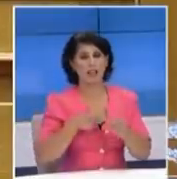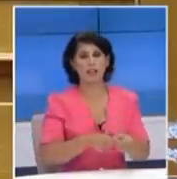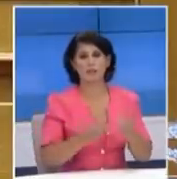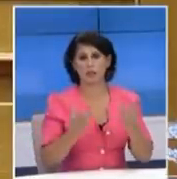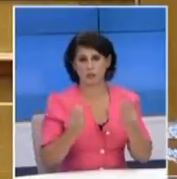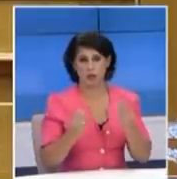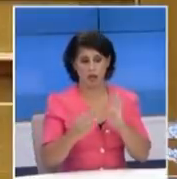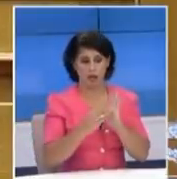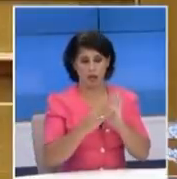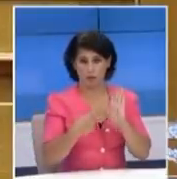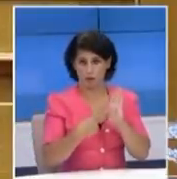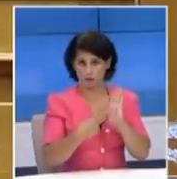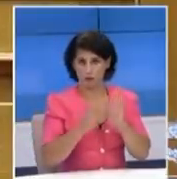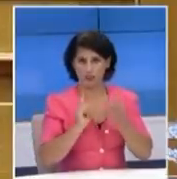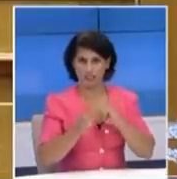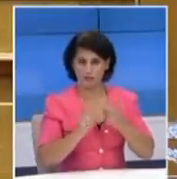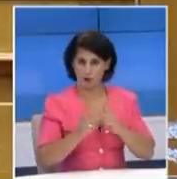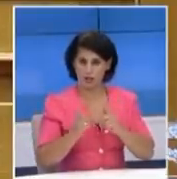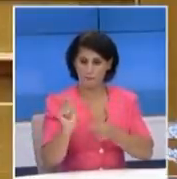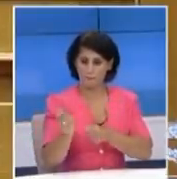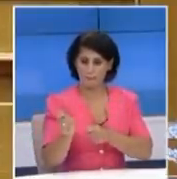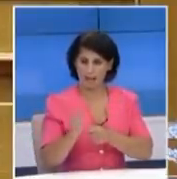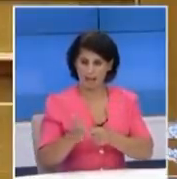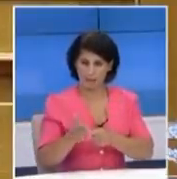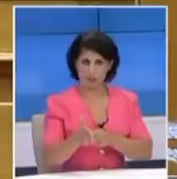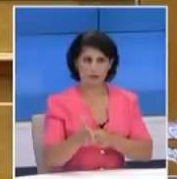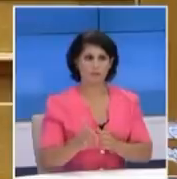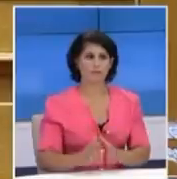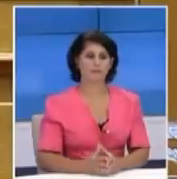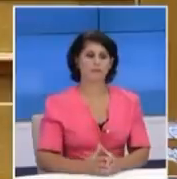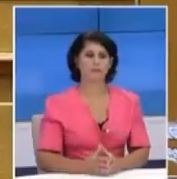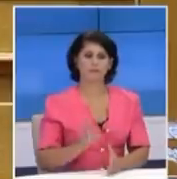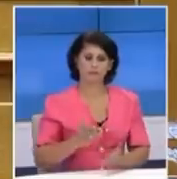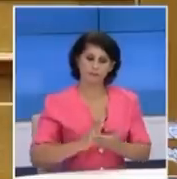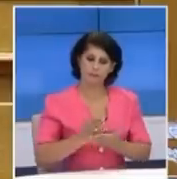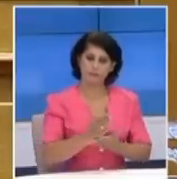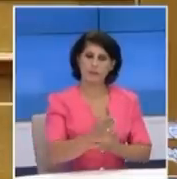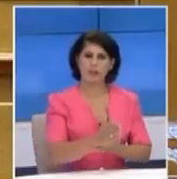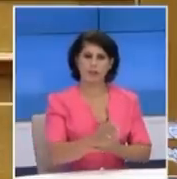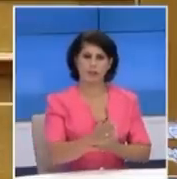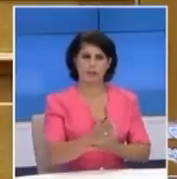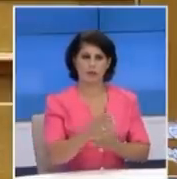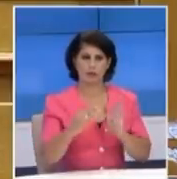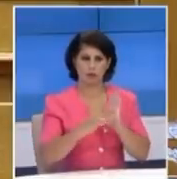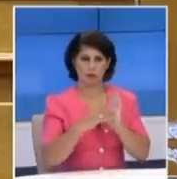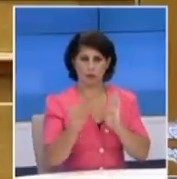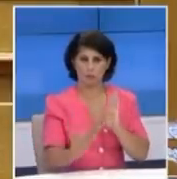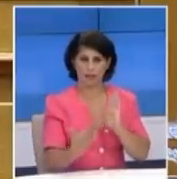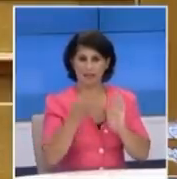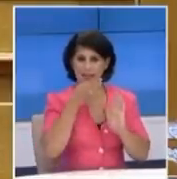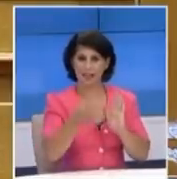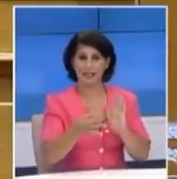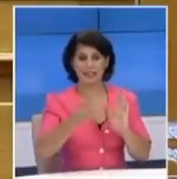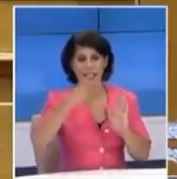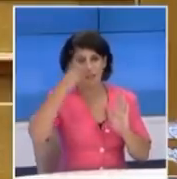εγκλήματα. Στο άρθρο λοιπόν το συγκεκριμένο της συμφωνίας των Πρεσπών, που είναι και η ενδιάμεση συμφωνία που γίνει σε προγενέστερο χρόνο στο άρθρο 5, μιλάει